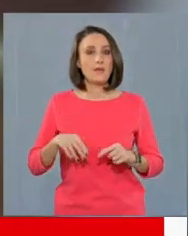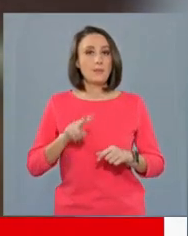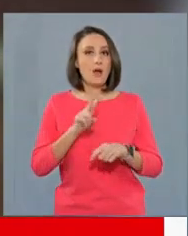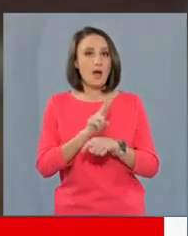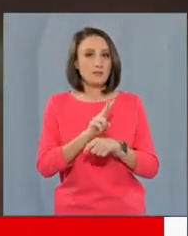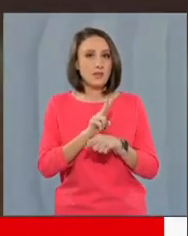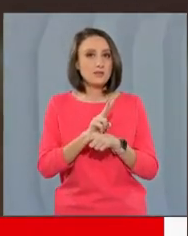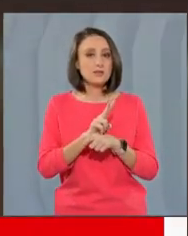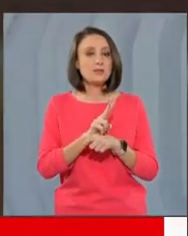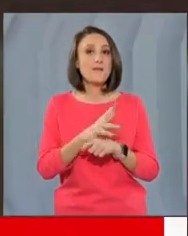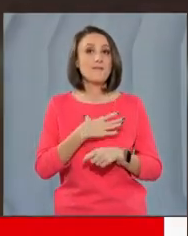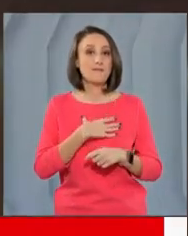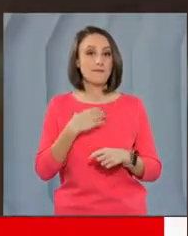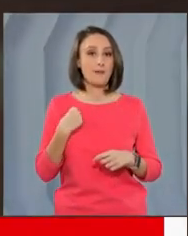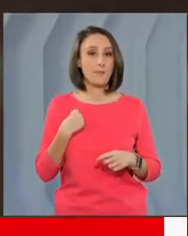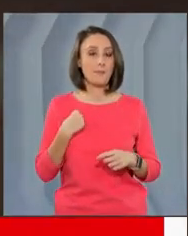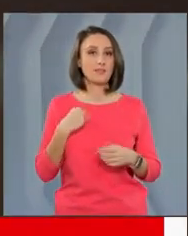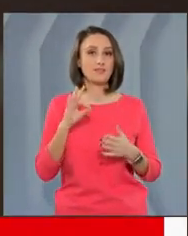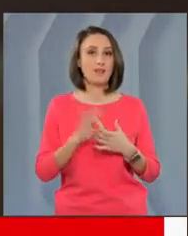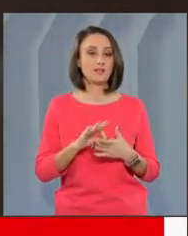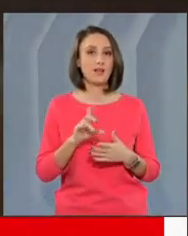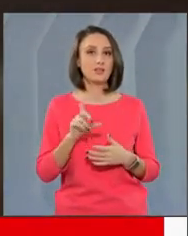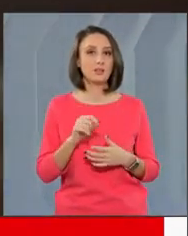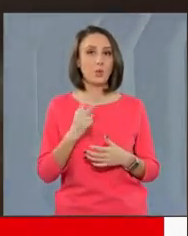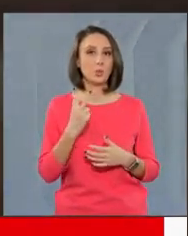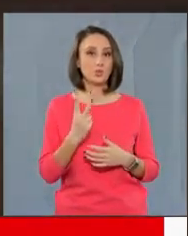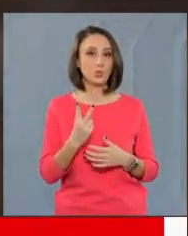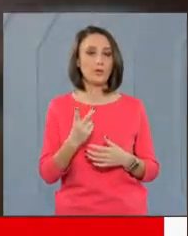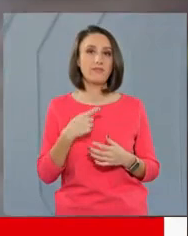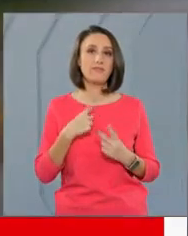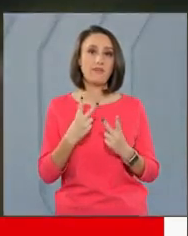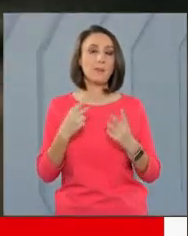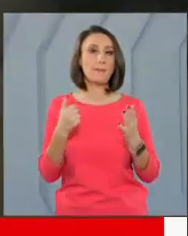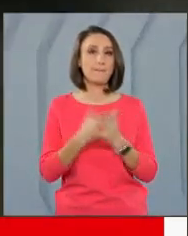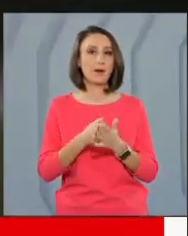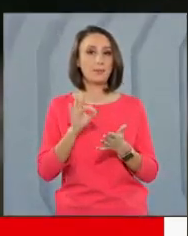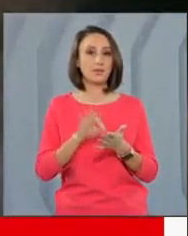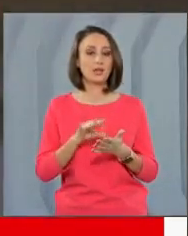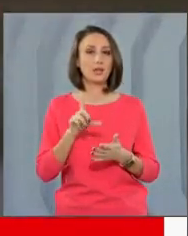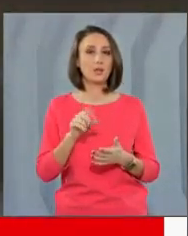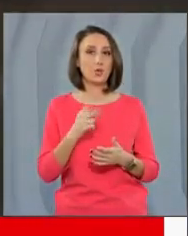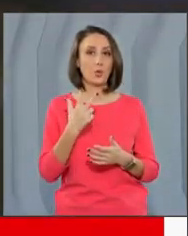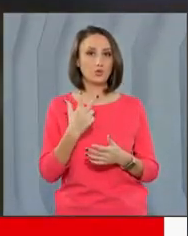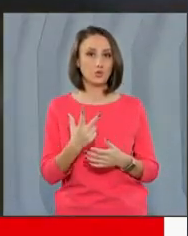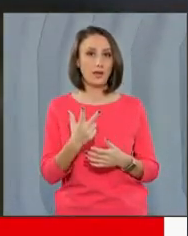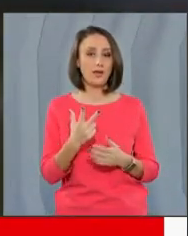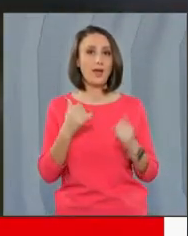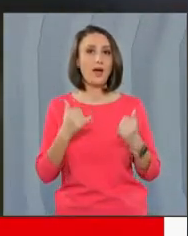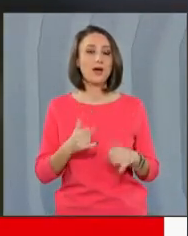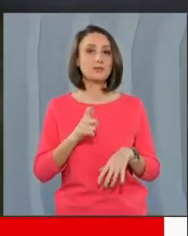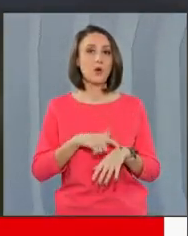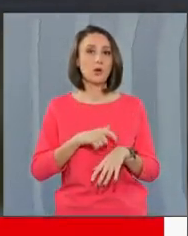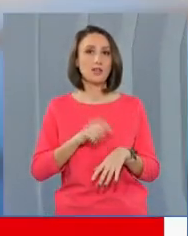hidrologică emisă în data de 22 și care este valabilă până pe data de 23, adică astăzi, la